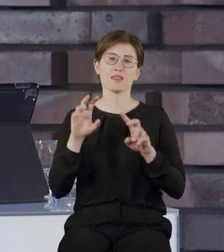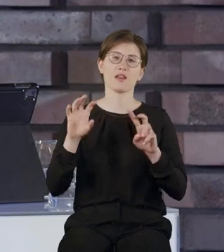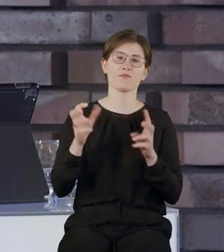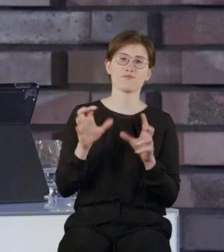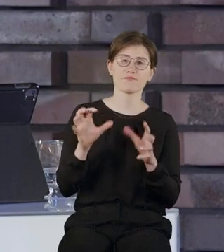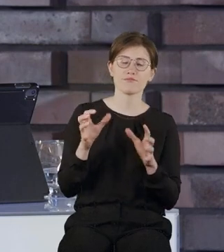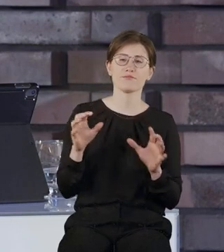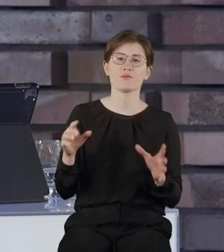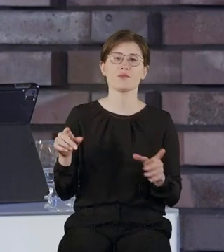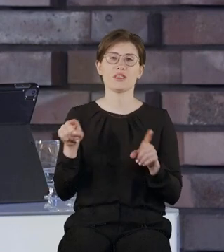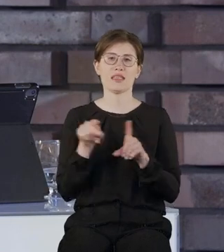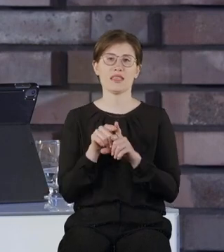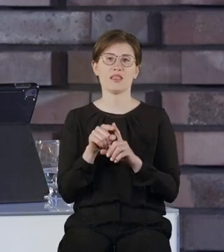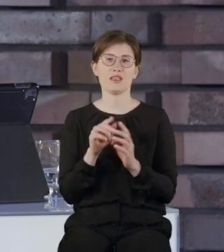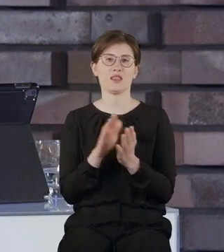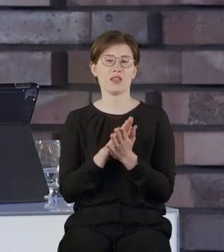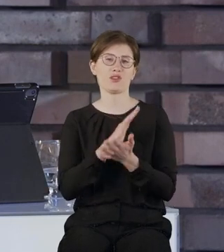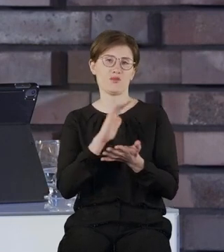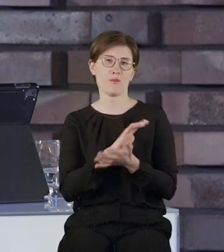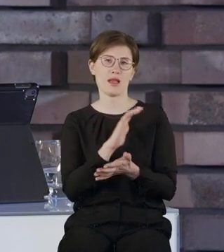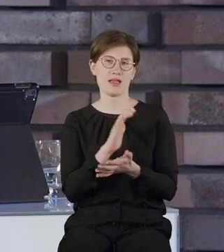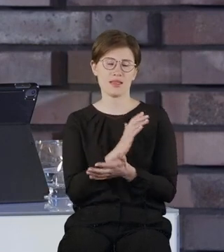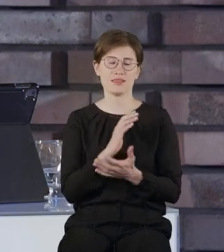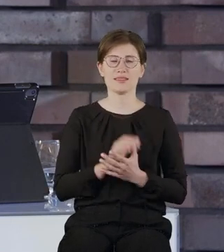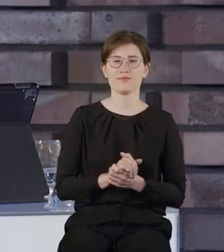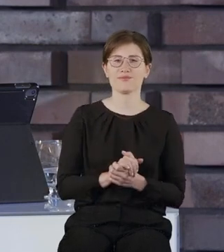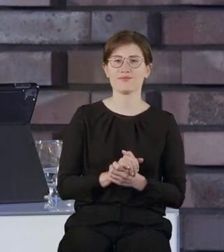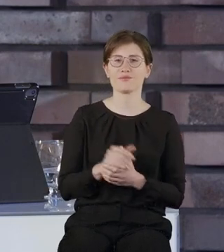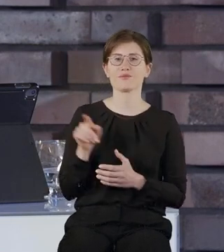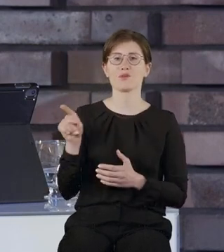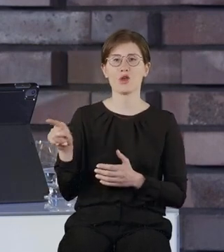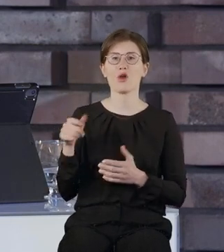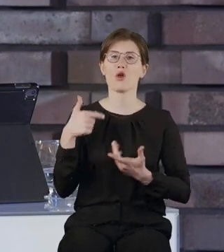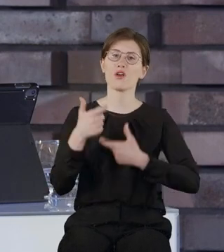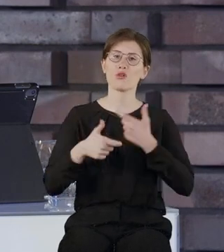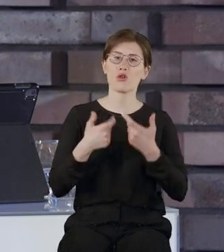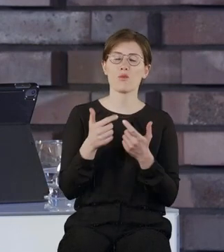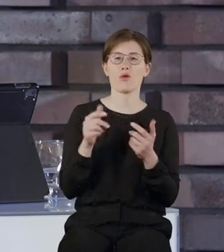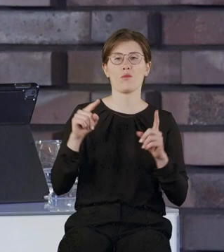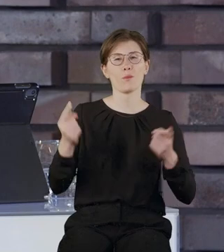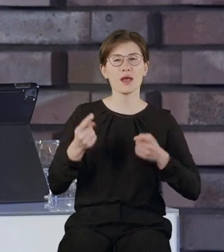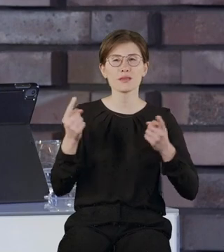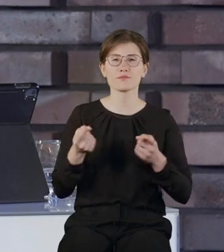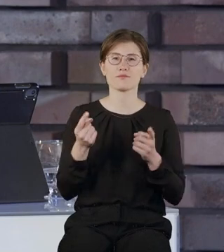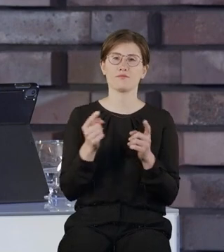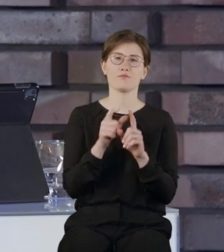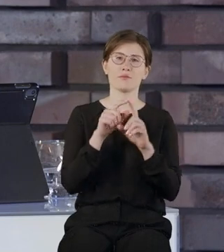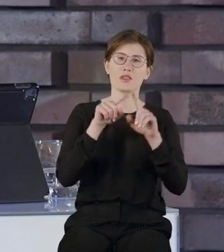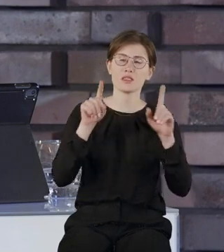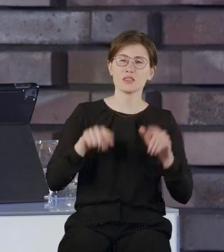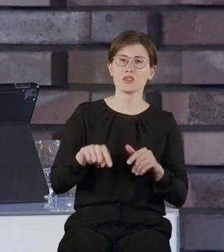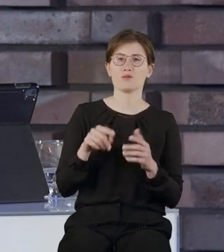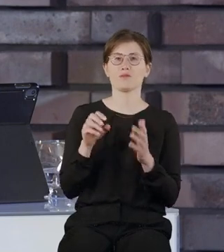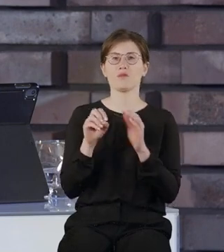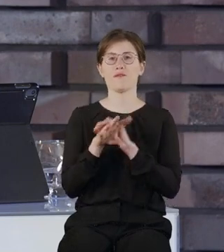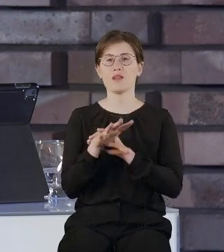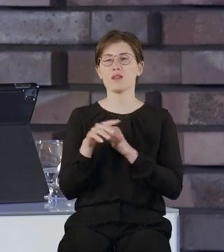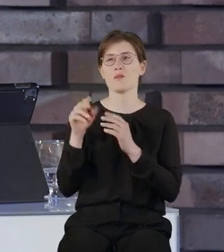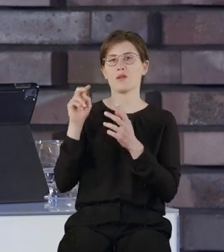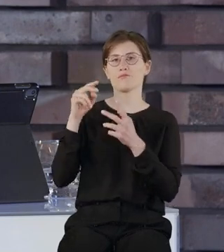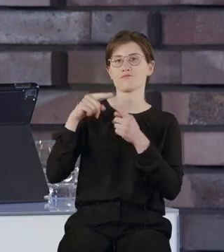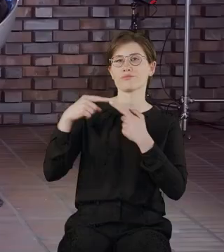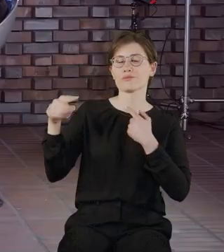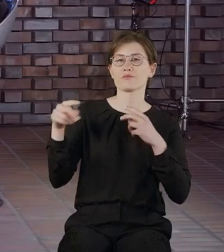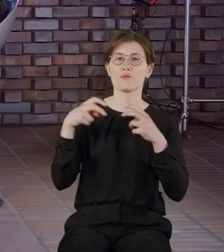Egida oraz magazyn Suplement. Centrum realizuje m.in. materiały promocyjne ze wszystkich wydarzeń oraz transmisje online,